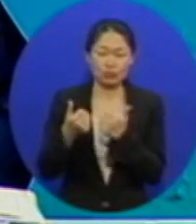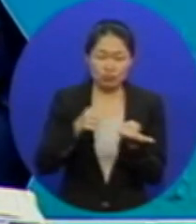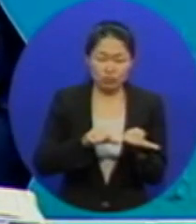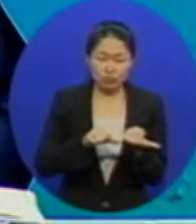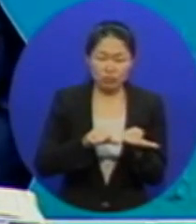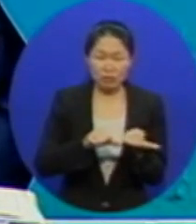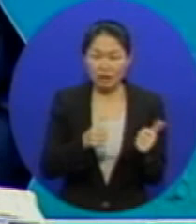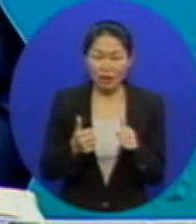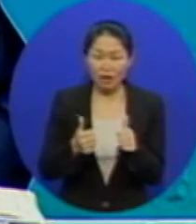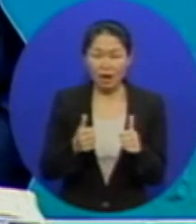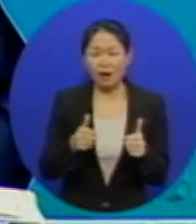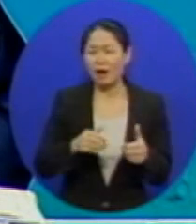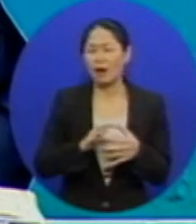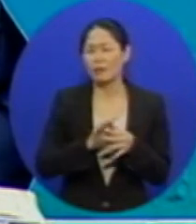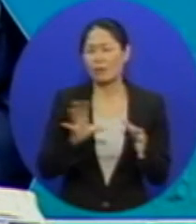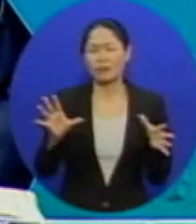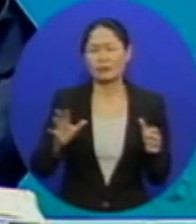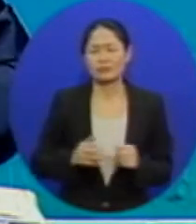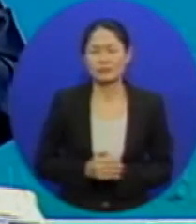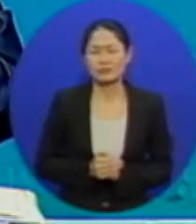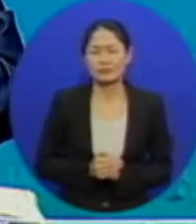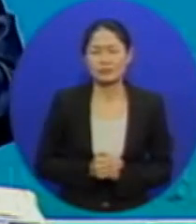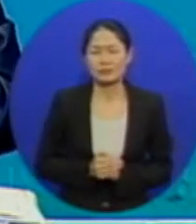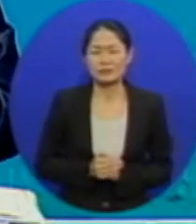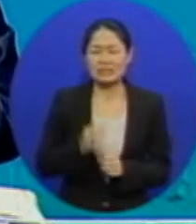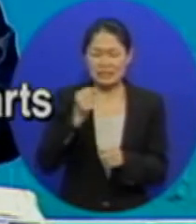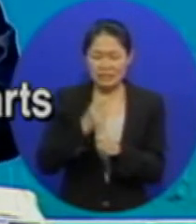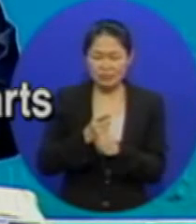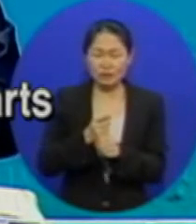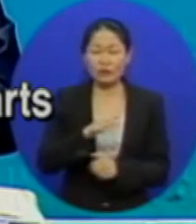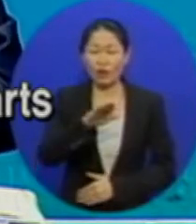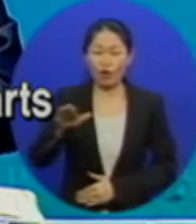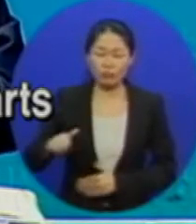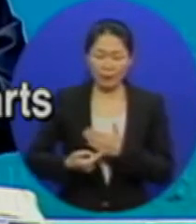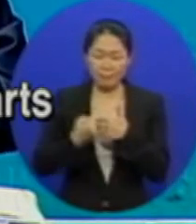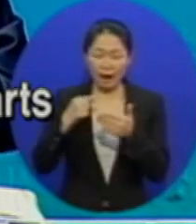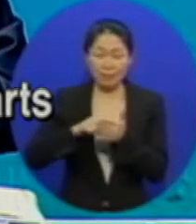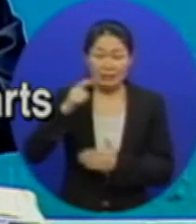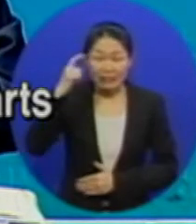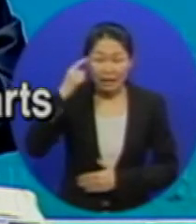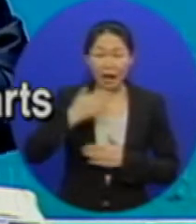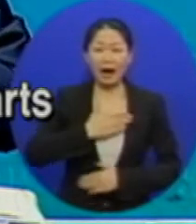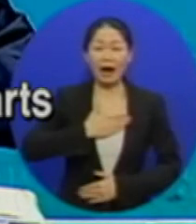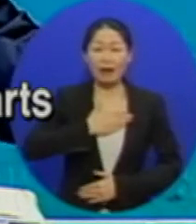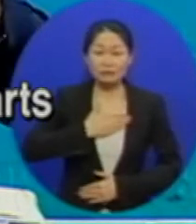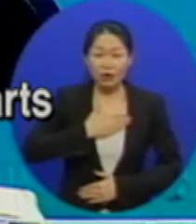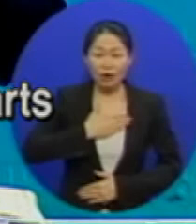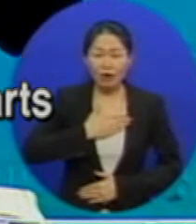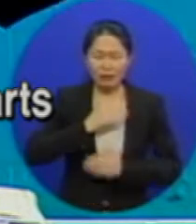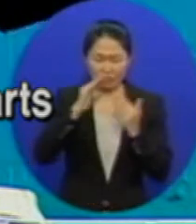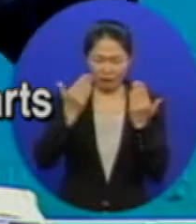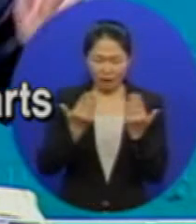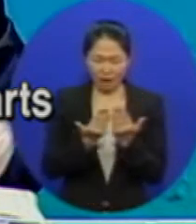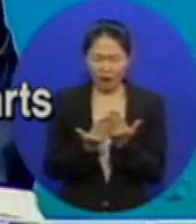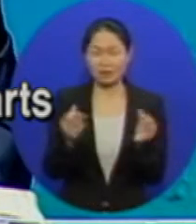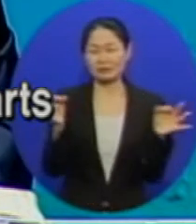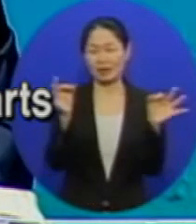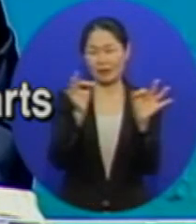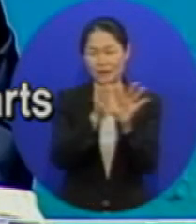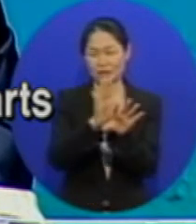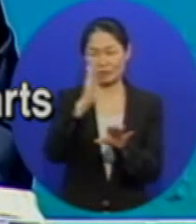말고 할것도 없어요 입이 이전에 여러분의 마음과 생각 감정 은 아 사라져